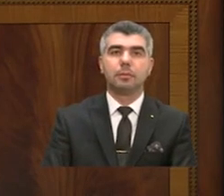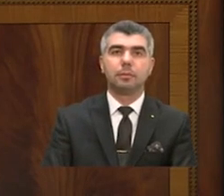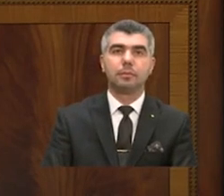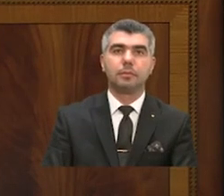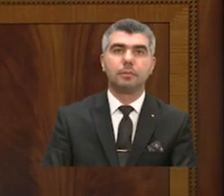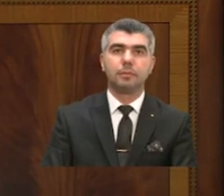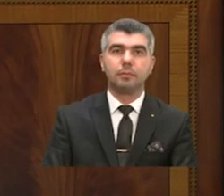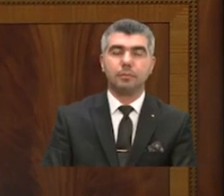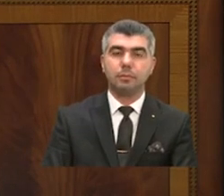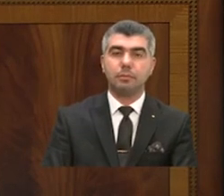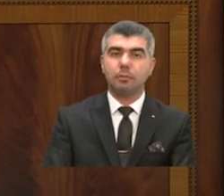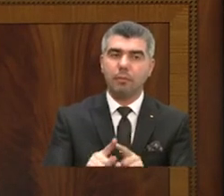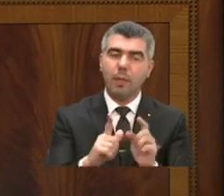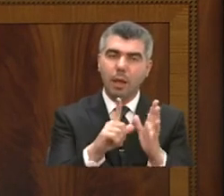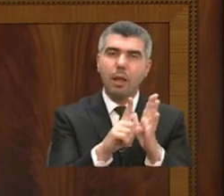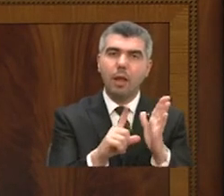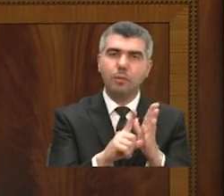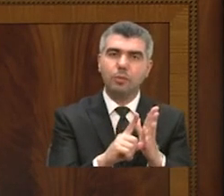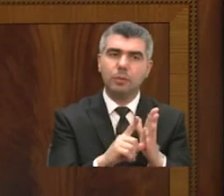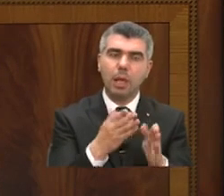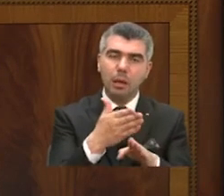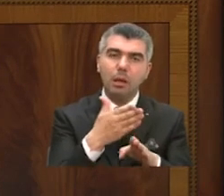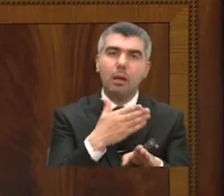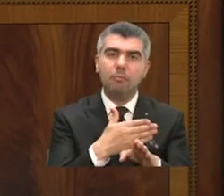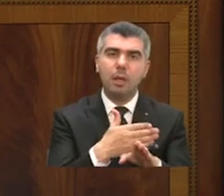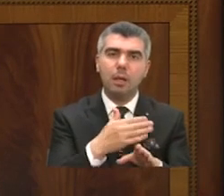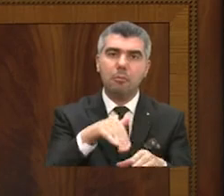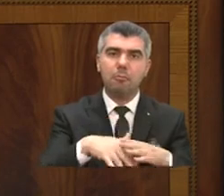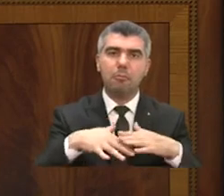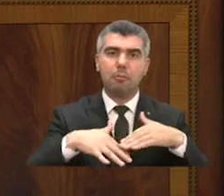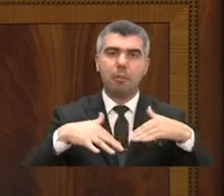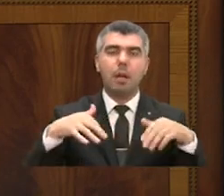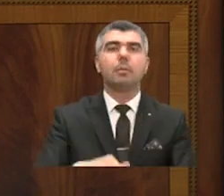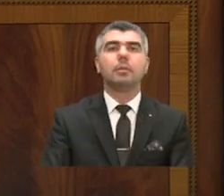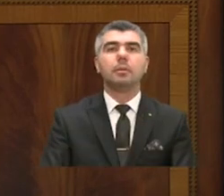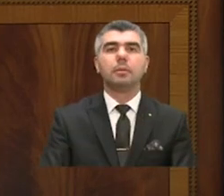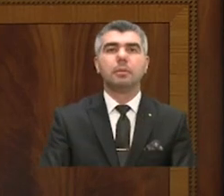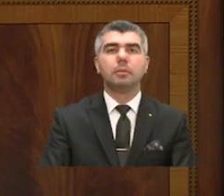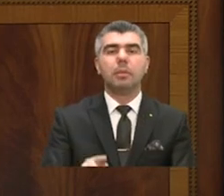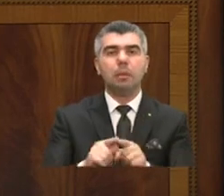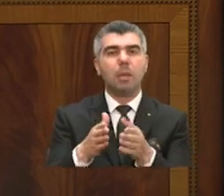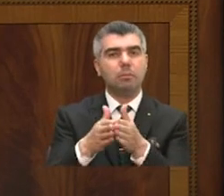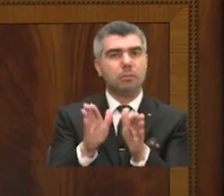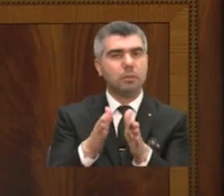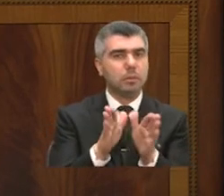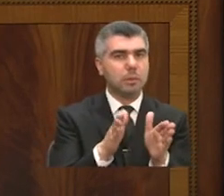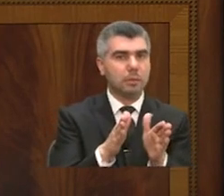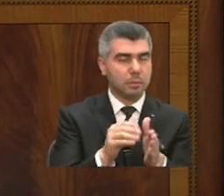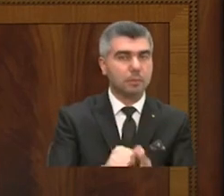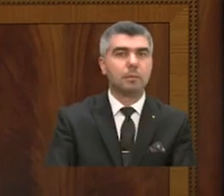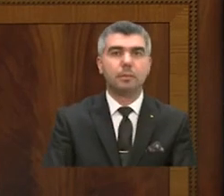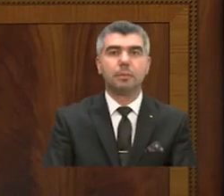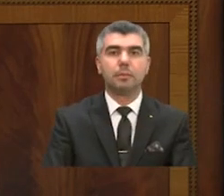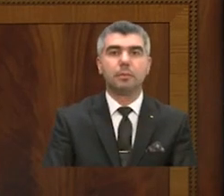وهذا الشيء قانون دوسته هنا يعني أمام البرلمان، أنه لانفتاح أولا ديال